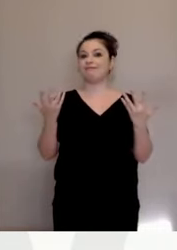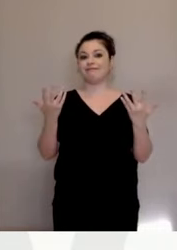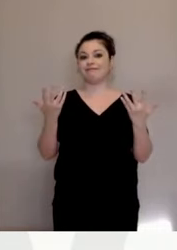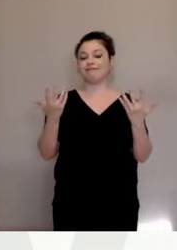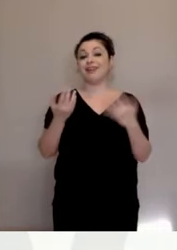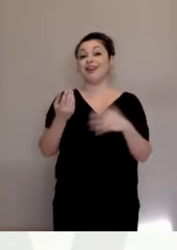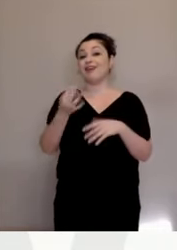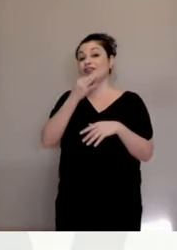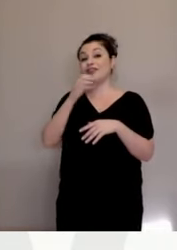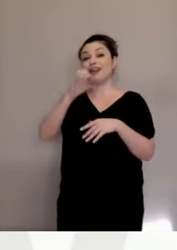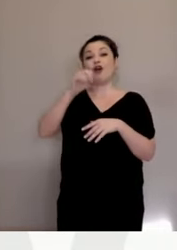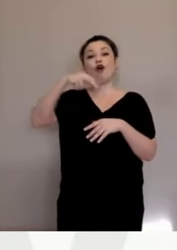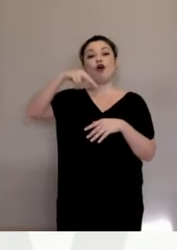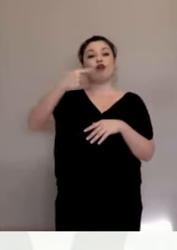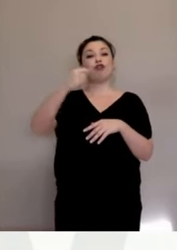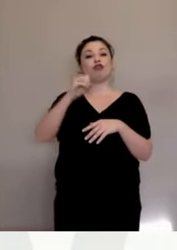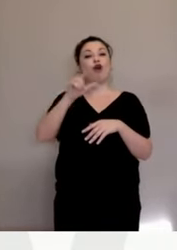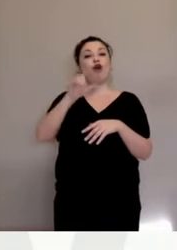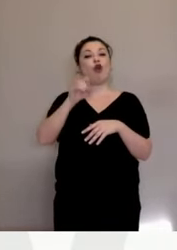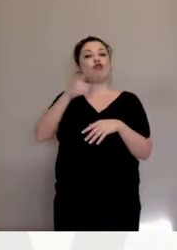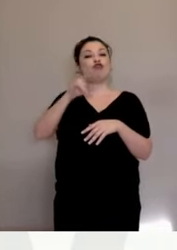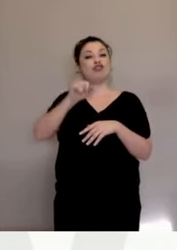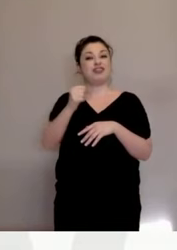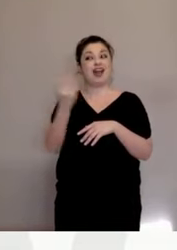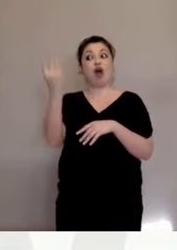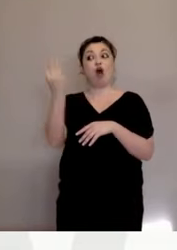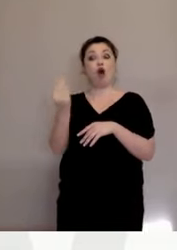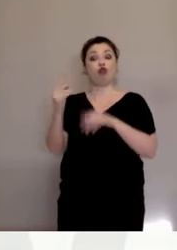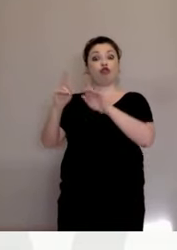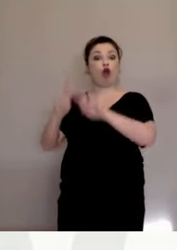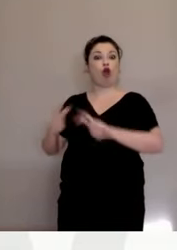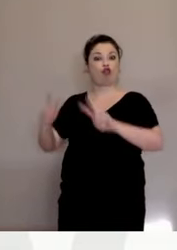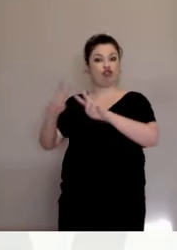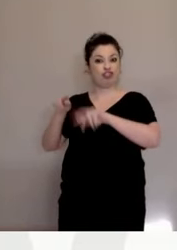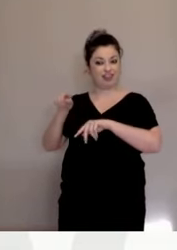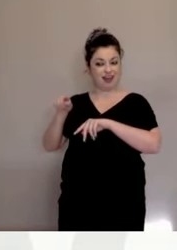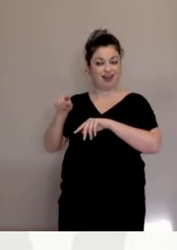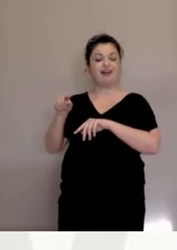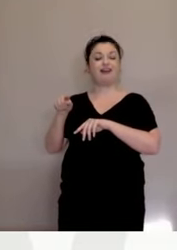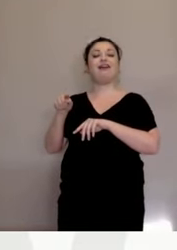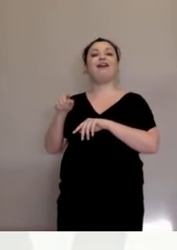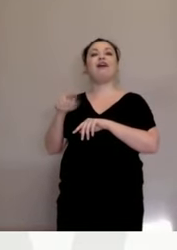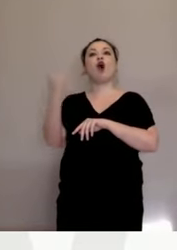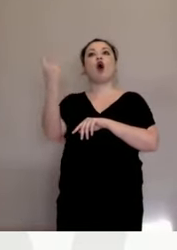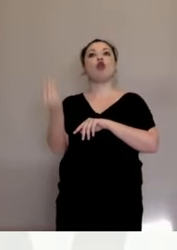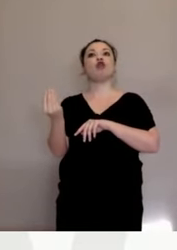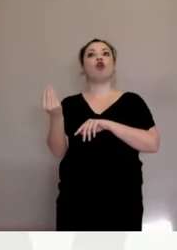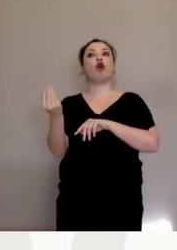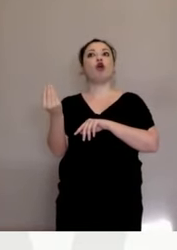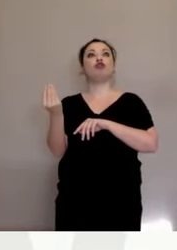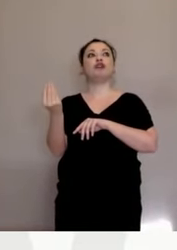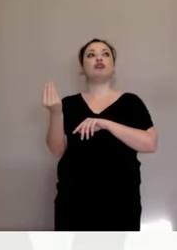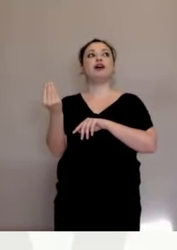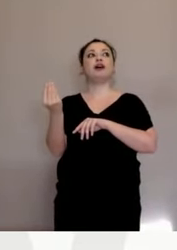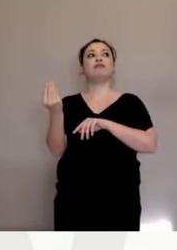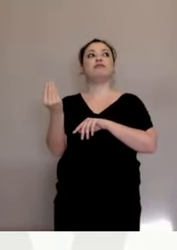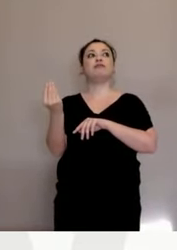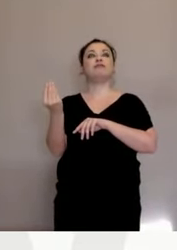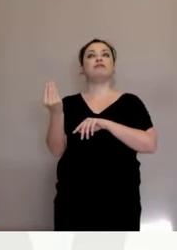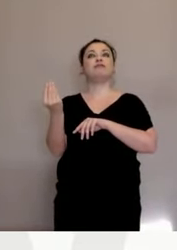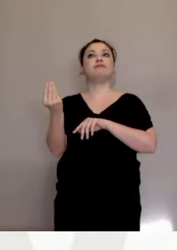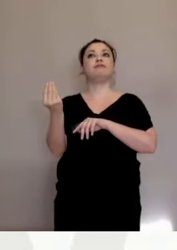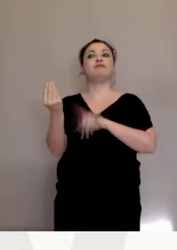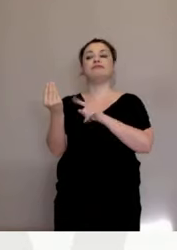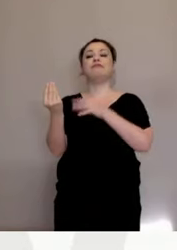l'ontologia del con, o l'ontologia come con,